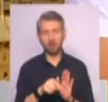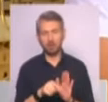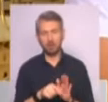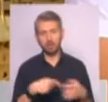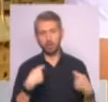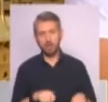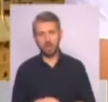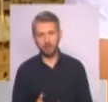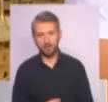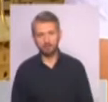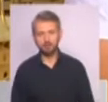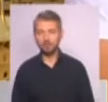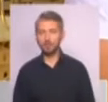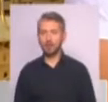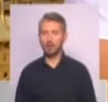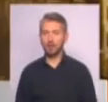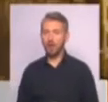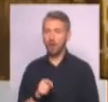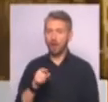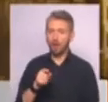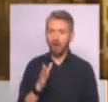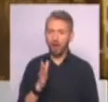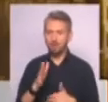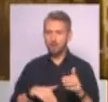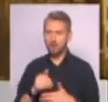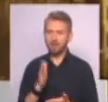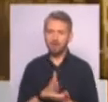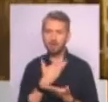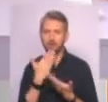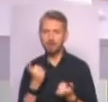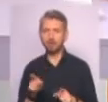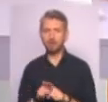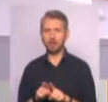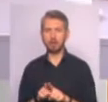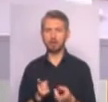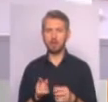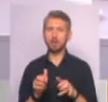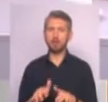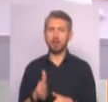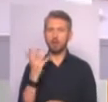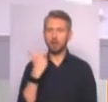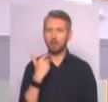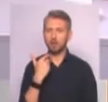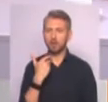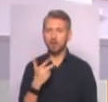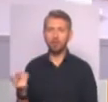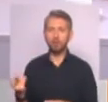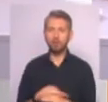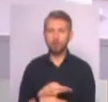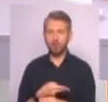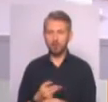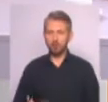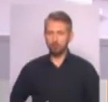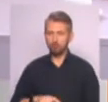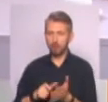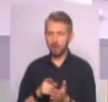здійснюється там умовний продаж. А чи відомо вам, є в практиці вже такі справи, коли позбавили житла